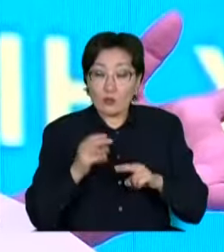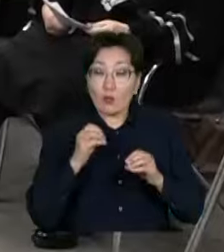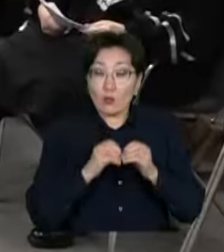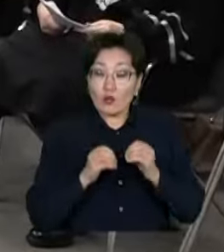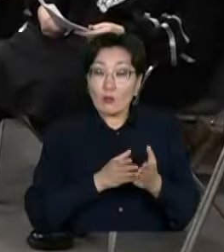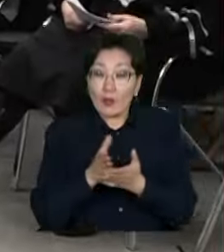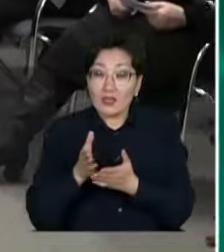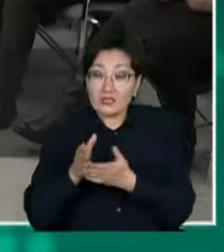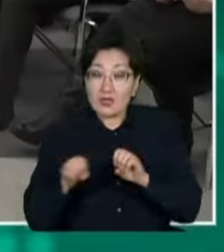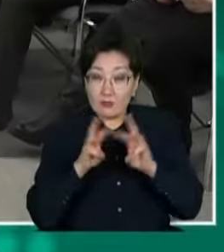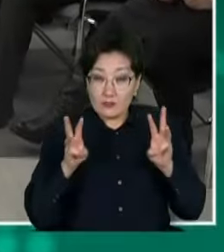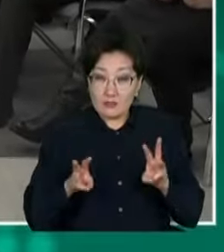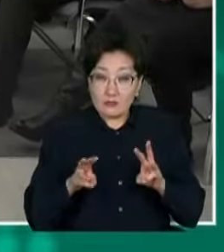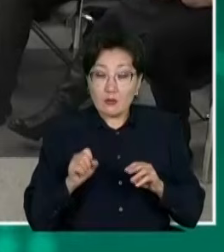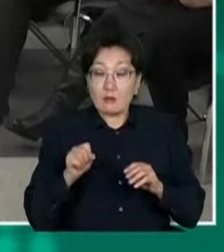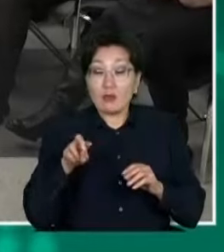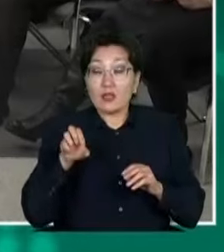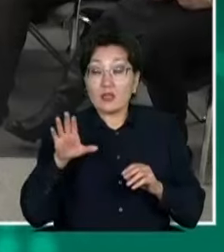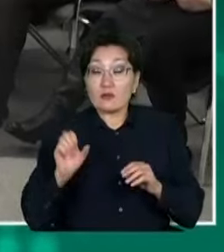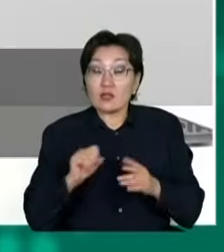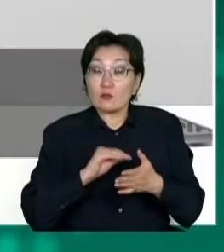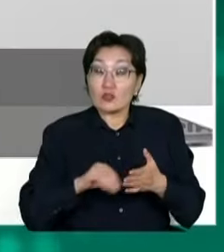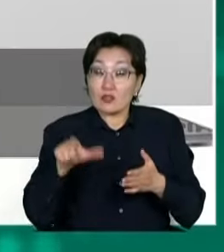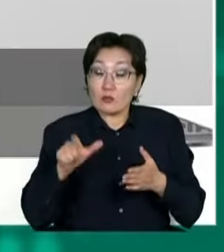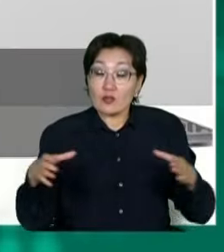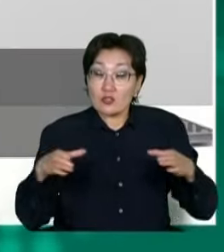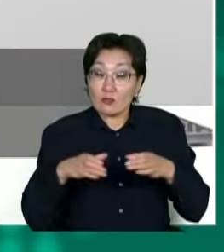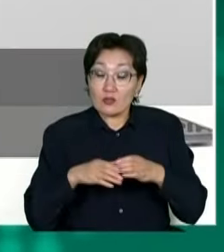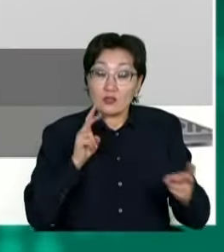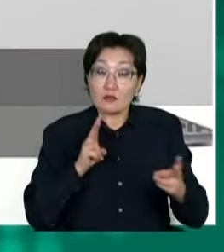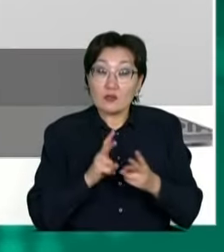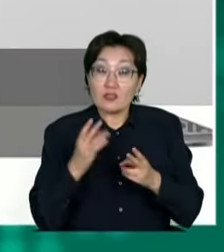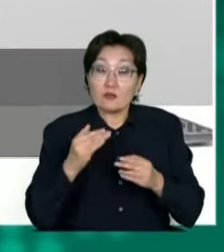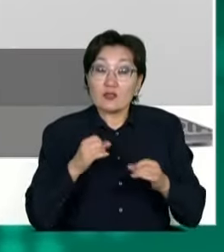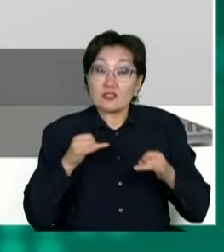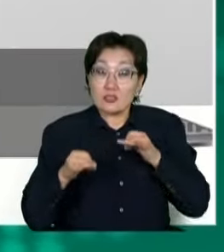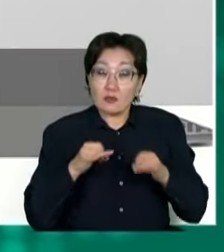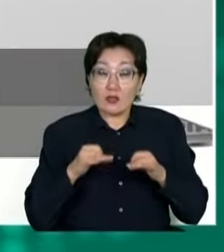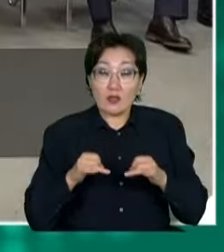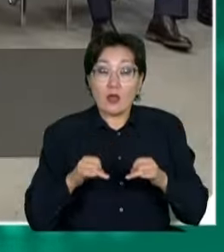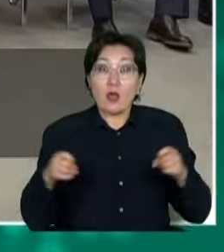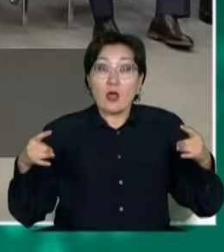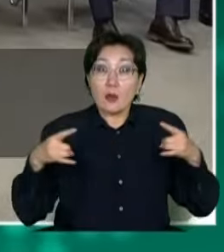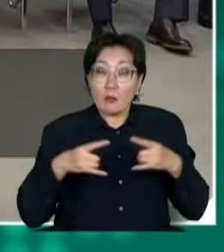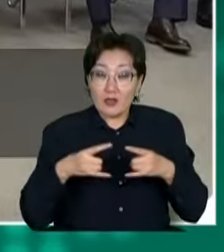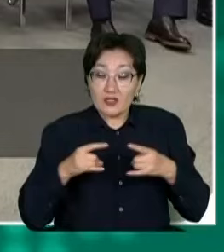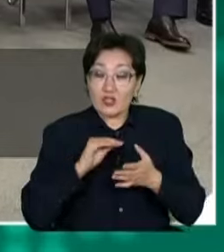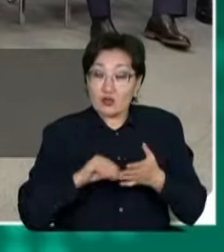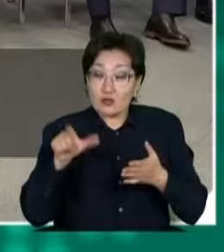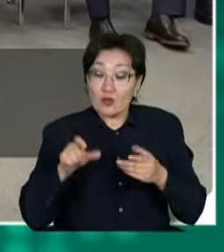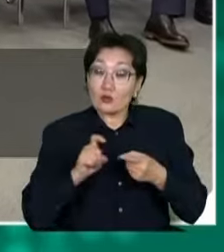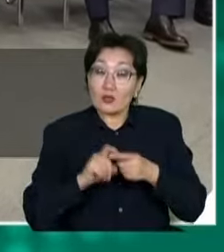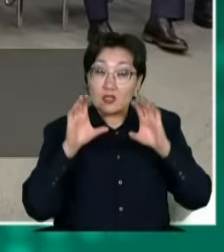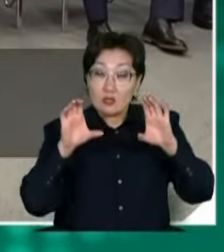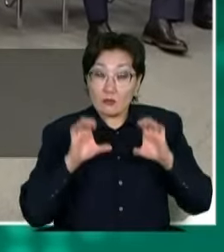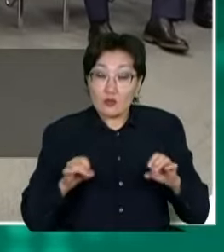болады. Аида Балаева одан соң журналистер қауымымен жүздесті. Ондағы әңгіме масс-медиа туралы заң жобасы жайлы өрбіді.